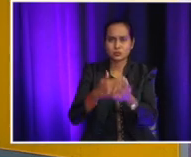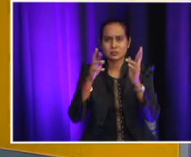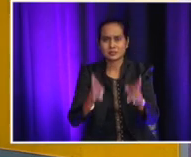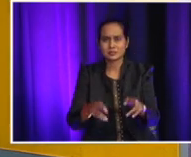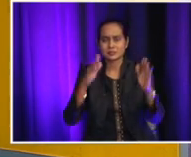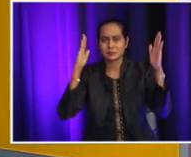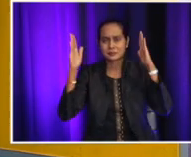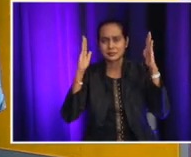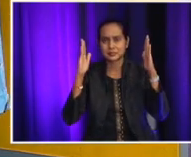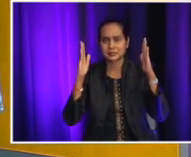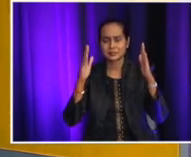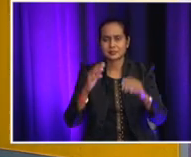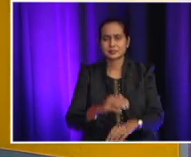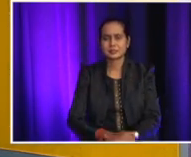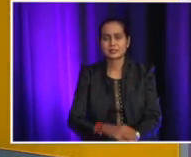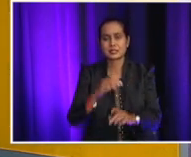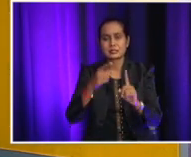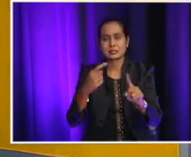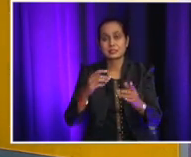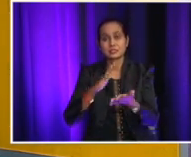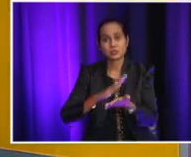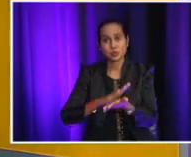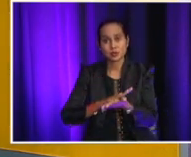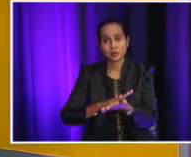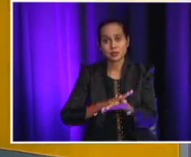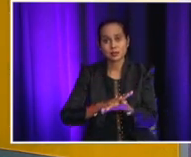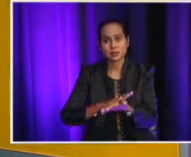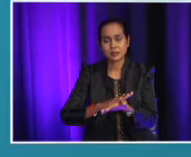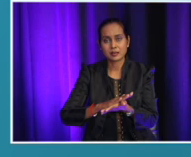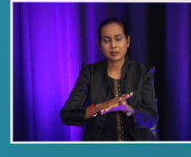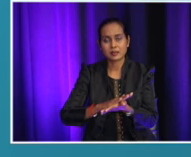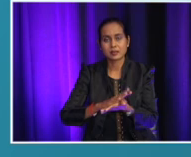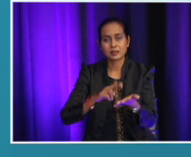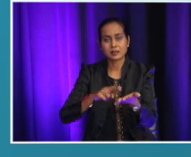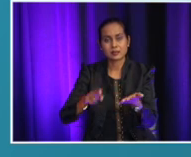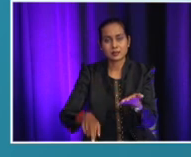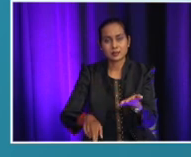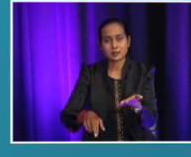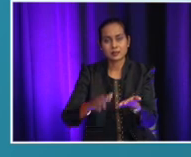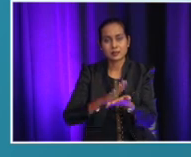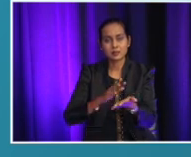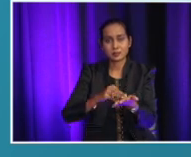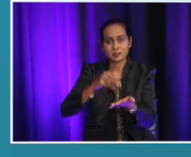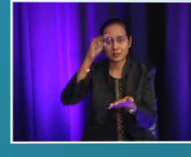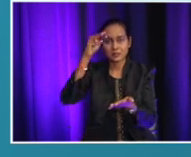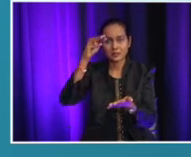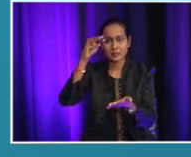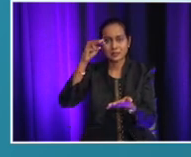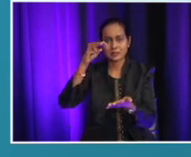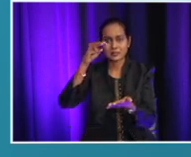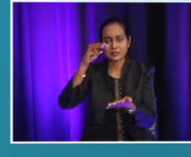dari beras sekolah rendah sekolah menengah